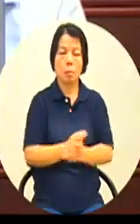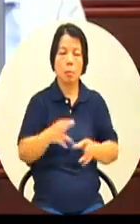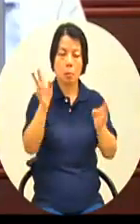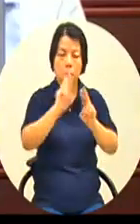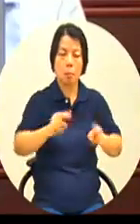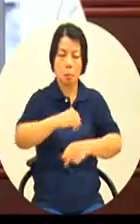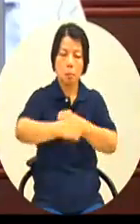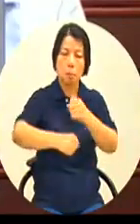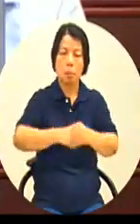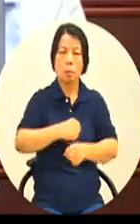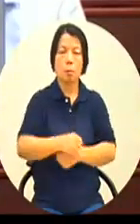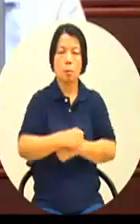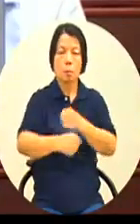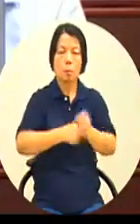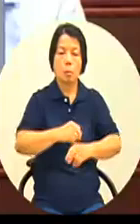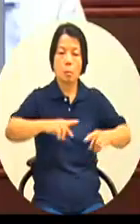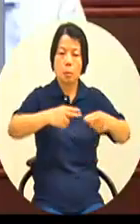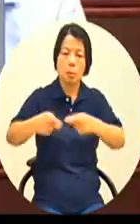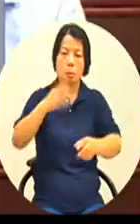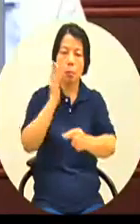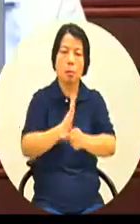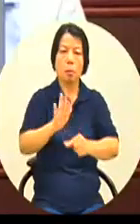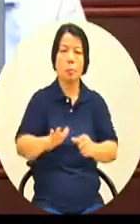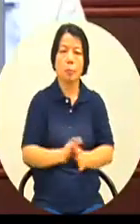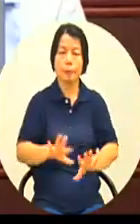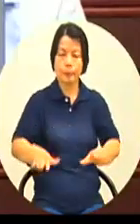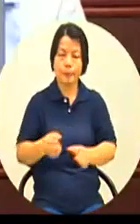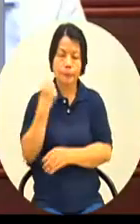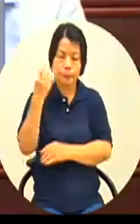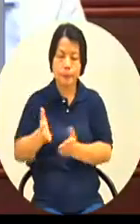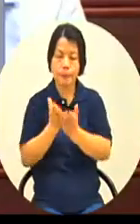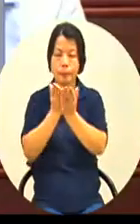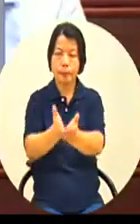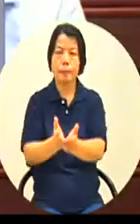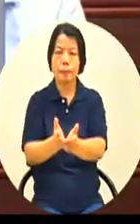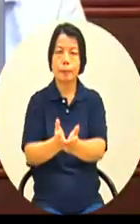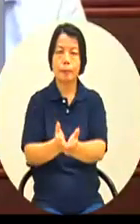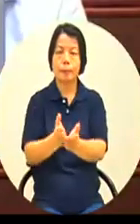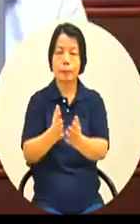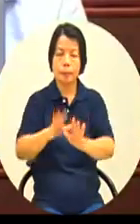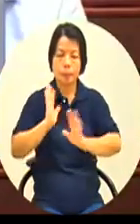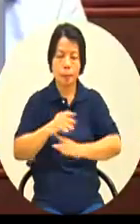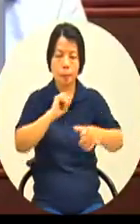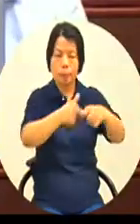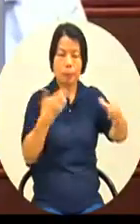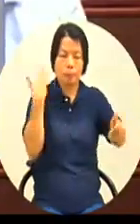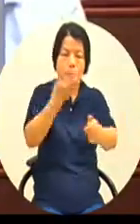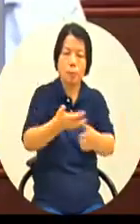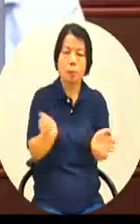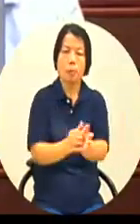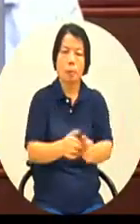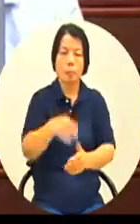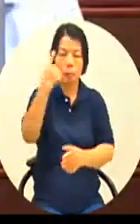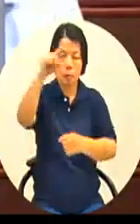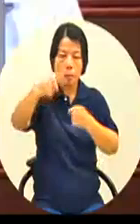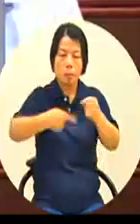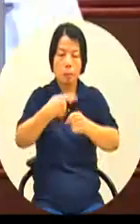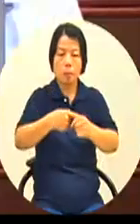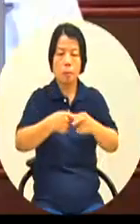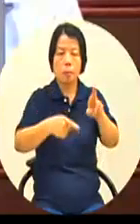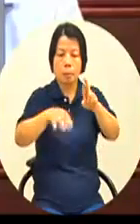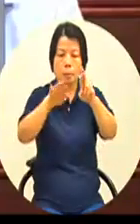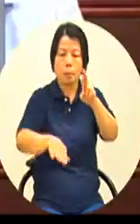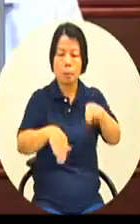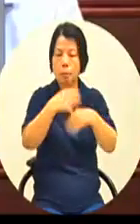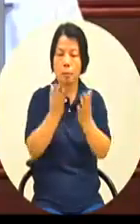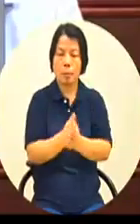过程。那另外有一部也顺利的新造的渡轮也已经顺利发包，预计大概在明年底以前应该就可以加入营